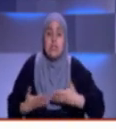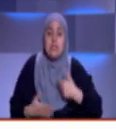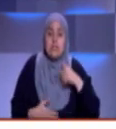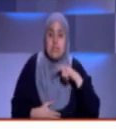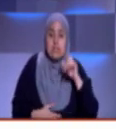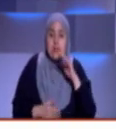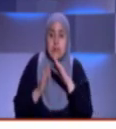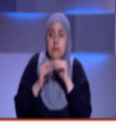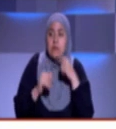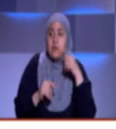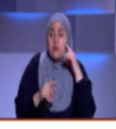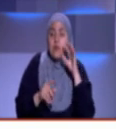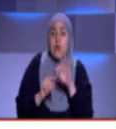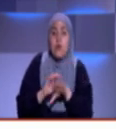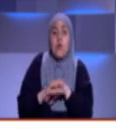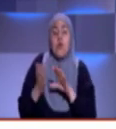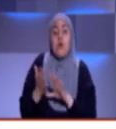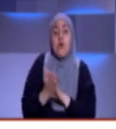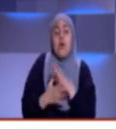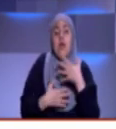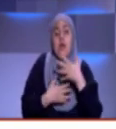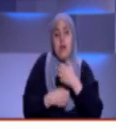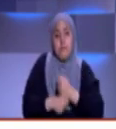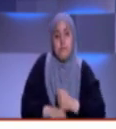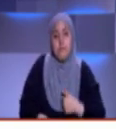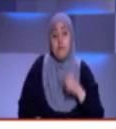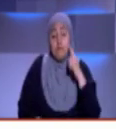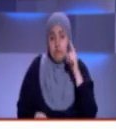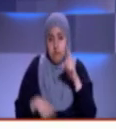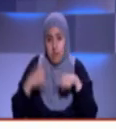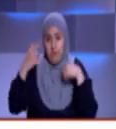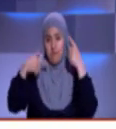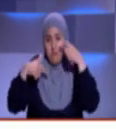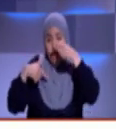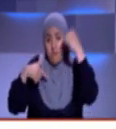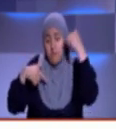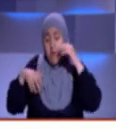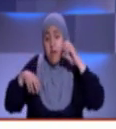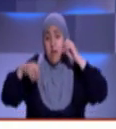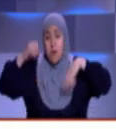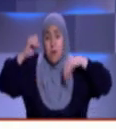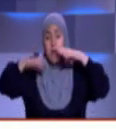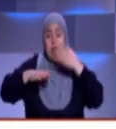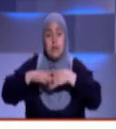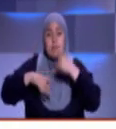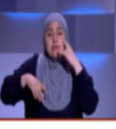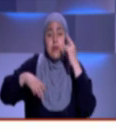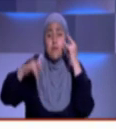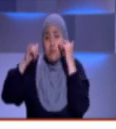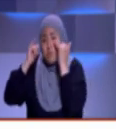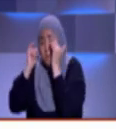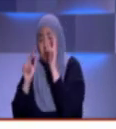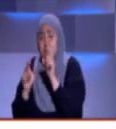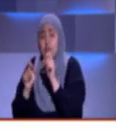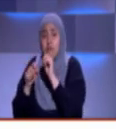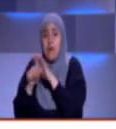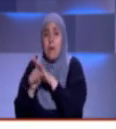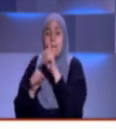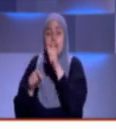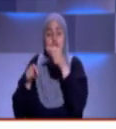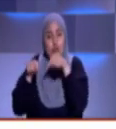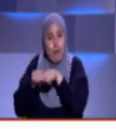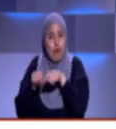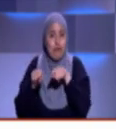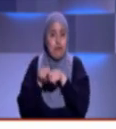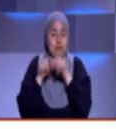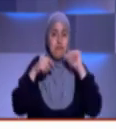الأمن وقبضة الأمن وأن الدولة منشغلة بمكافحة فيروس كورونا، ولكن الأمن المصري